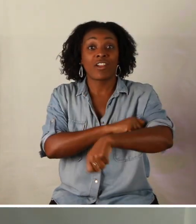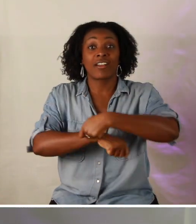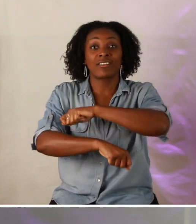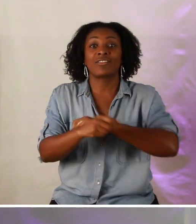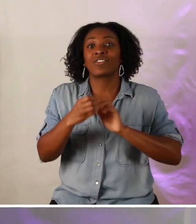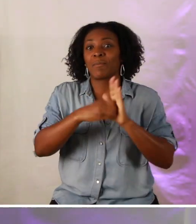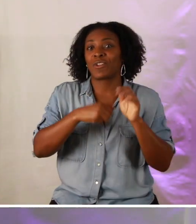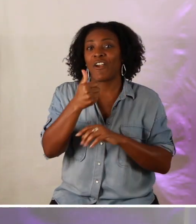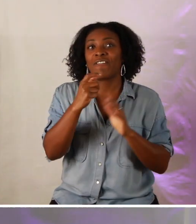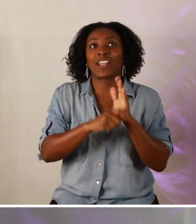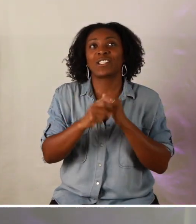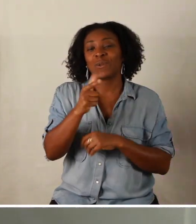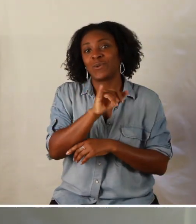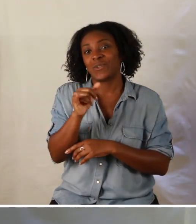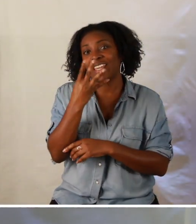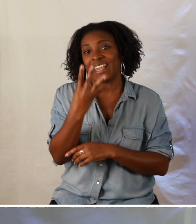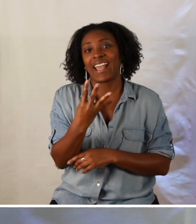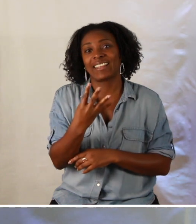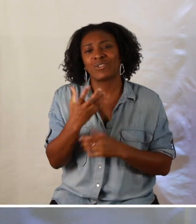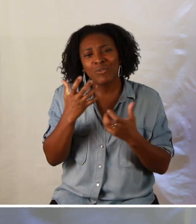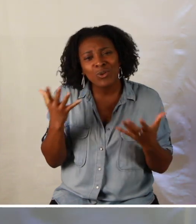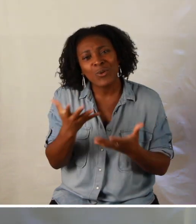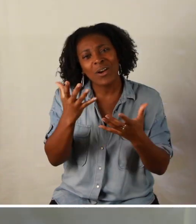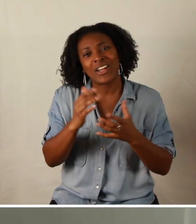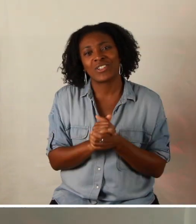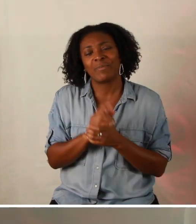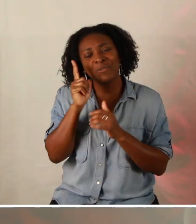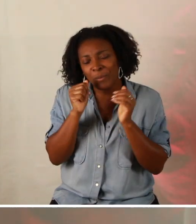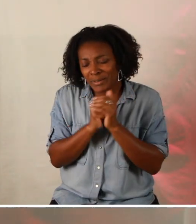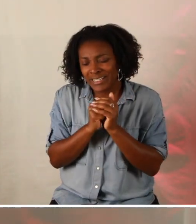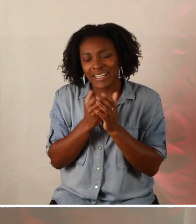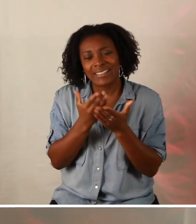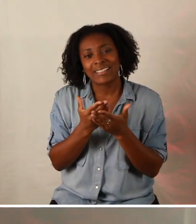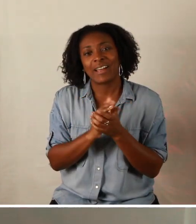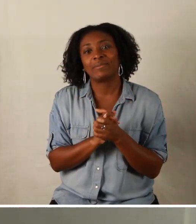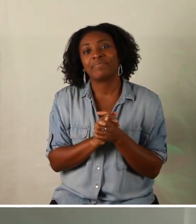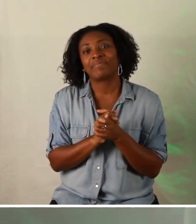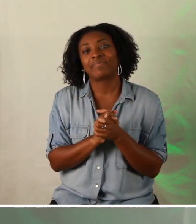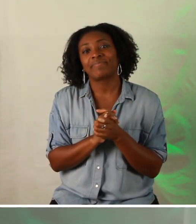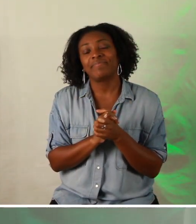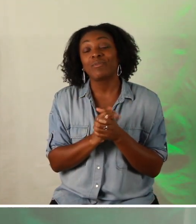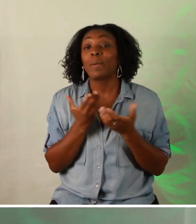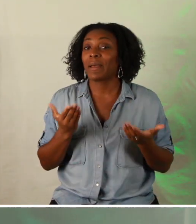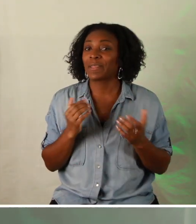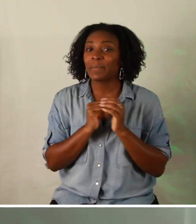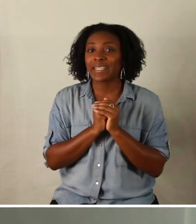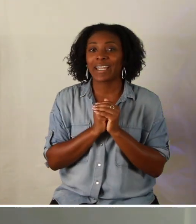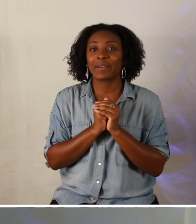4. Et j'aimerais vraiment t'encourager aujourd'hui à prier dans cette direction pour toi-même. Et c'est ce qu'on va faire